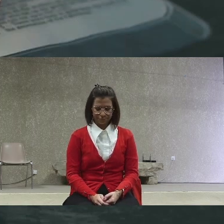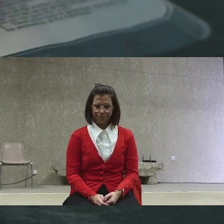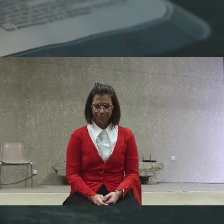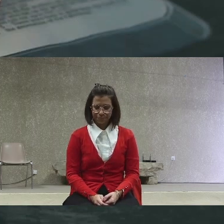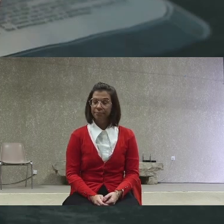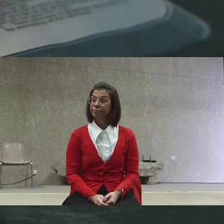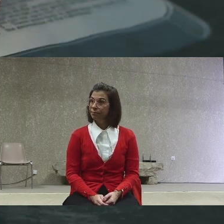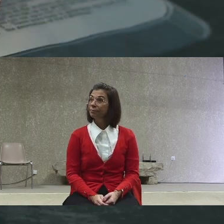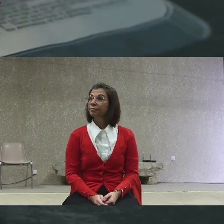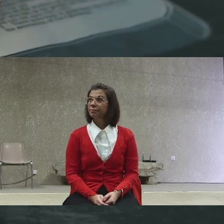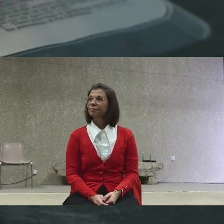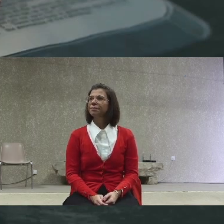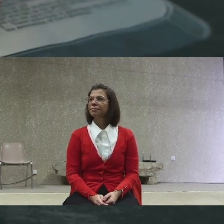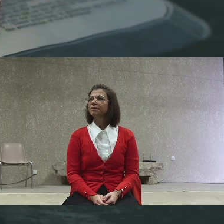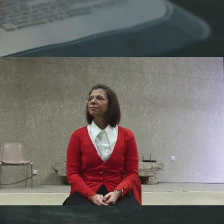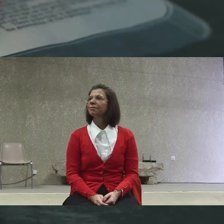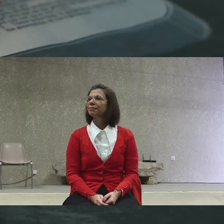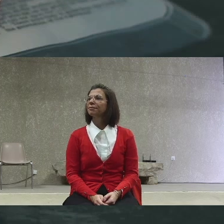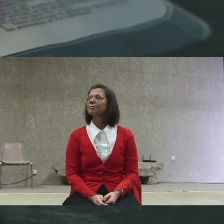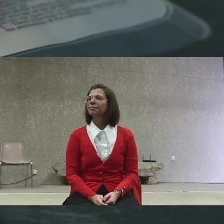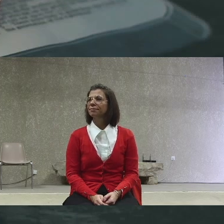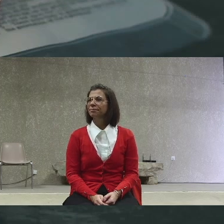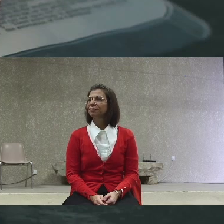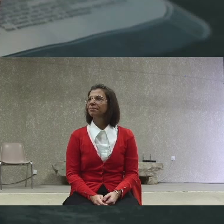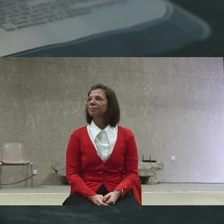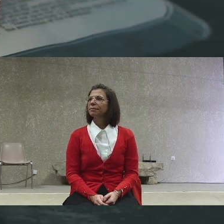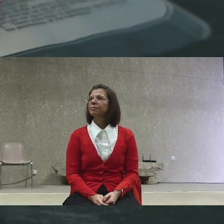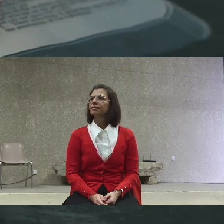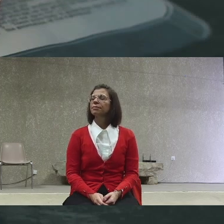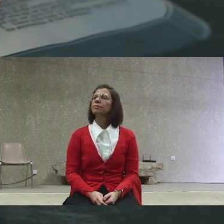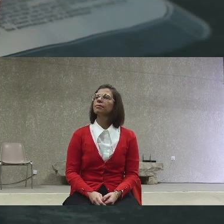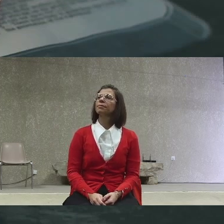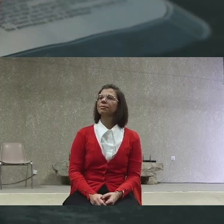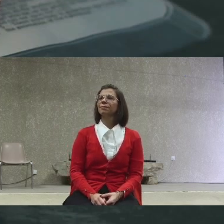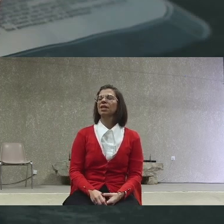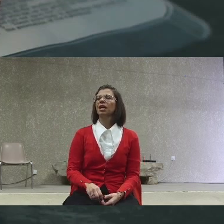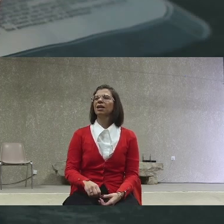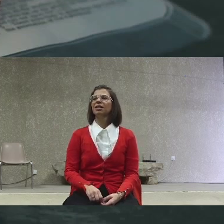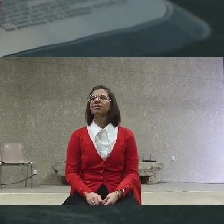mais ces versets vont apparaître sur l'écran.